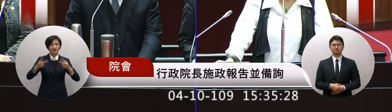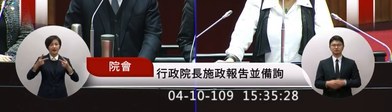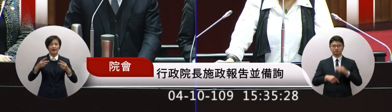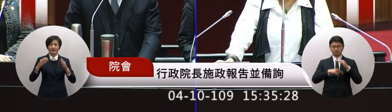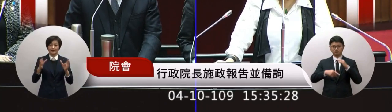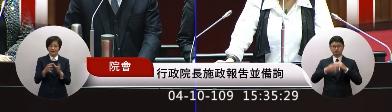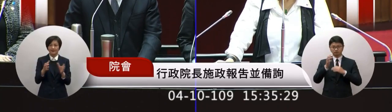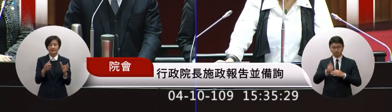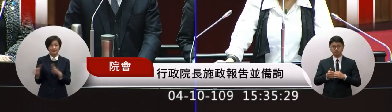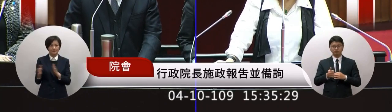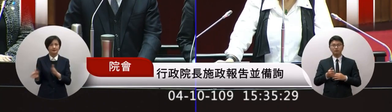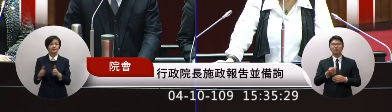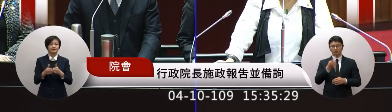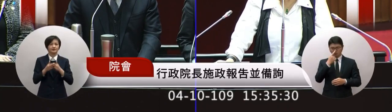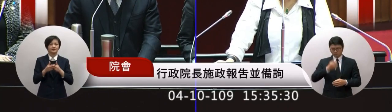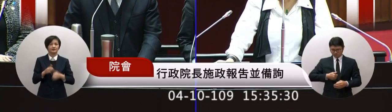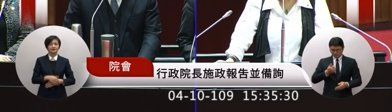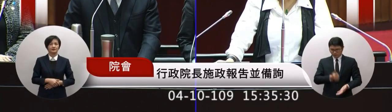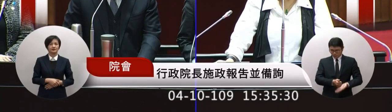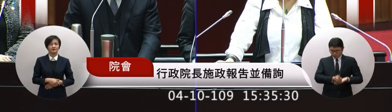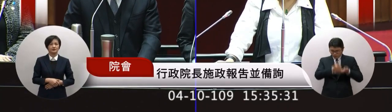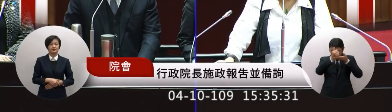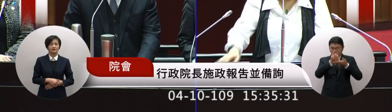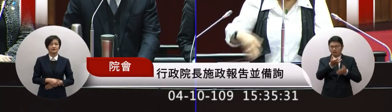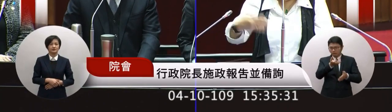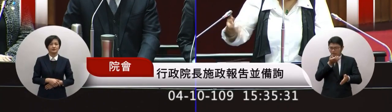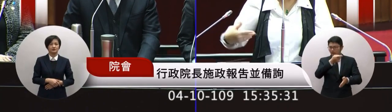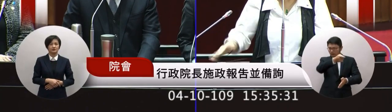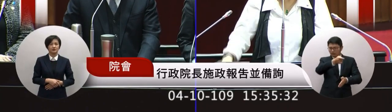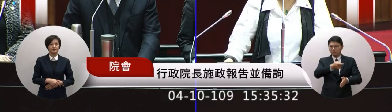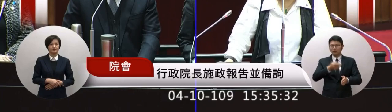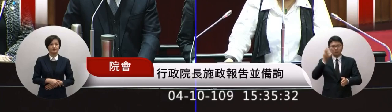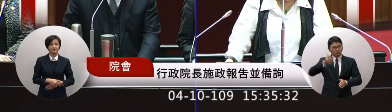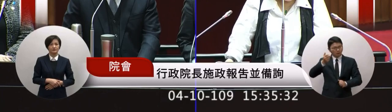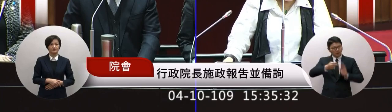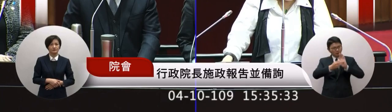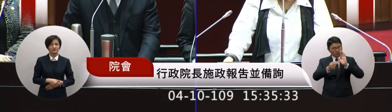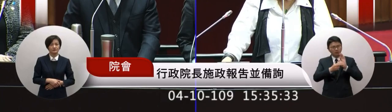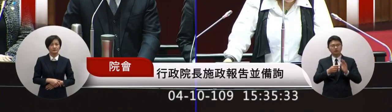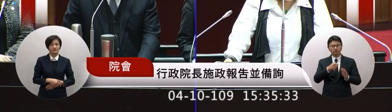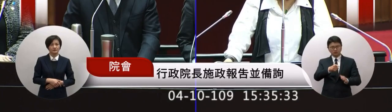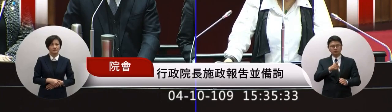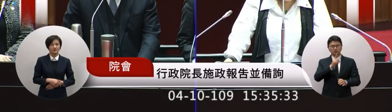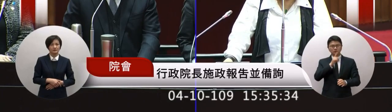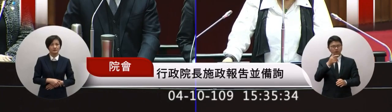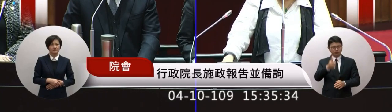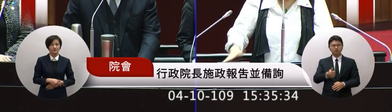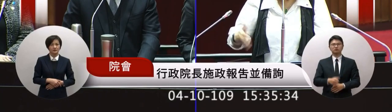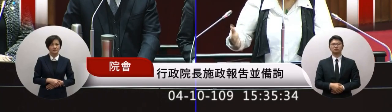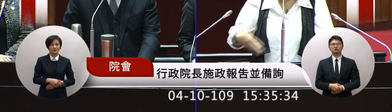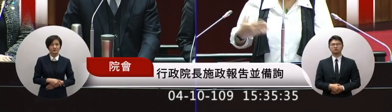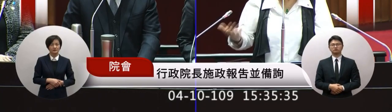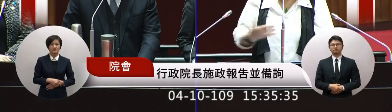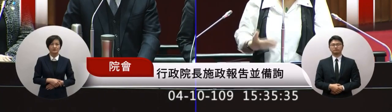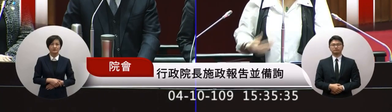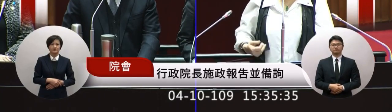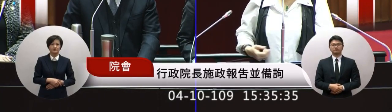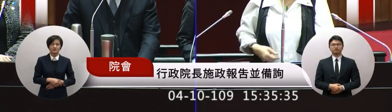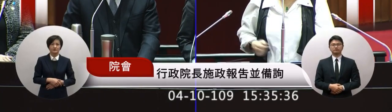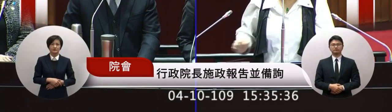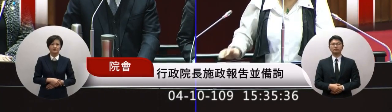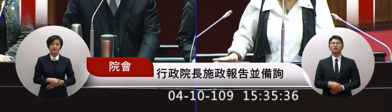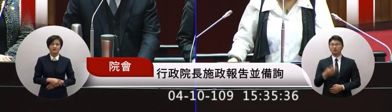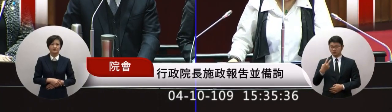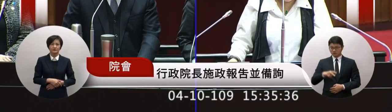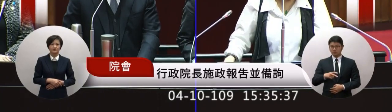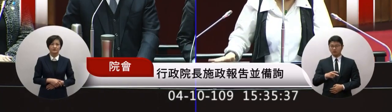长，我真的非常尊敬您刚刚的这一段的说法哈。那所以啊。我们再回过头